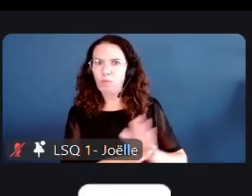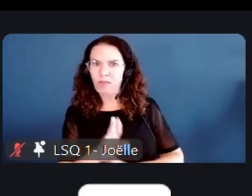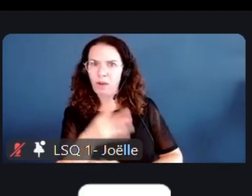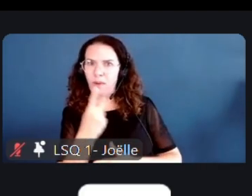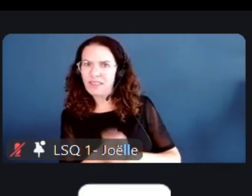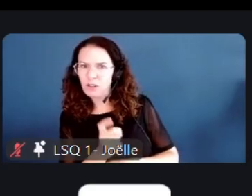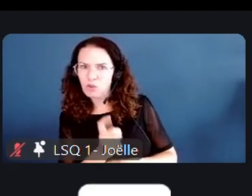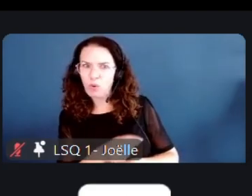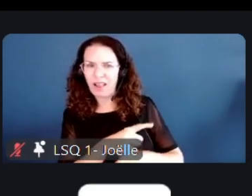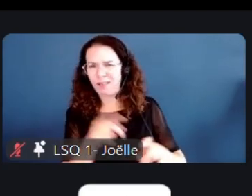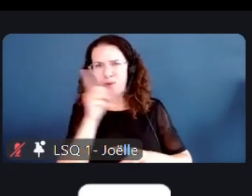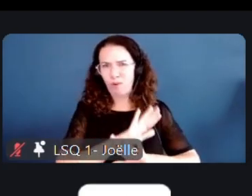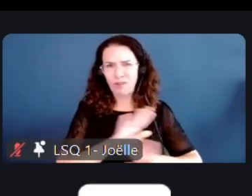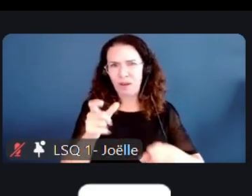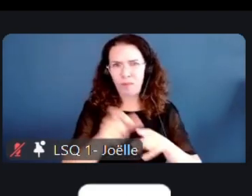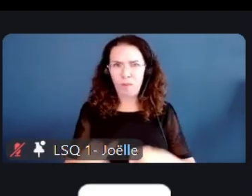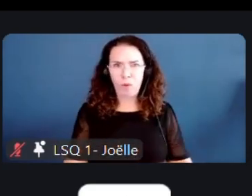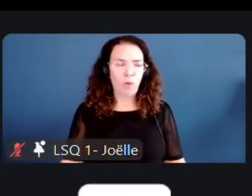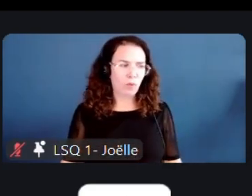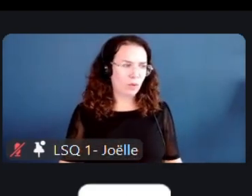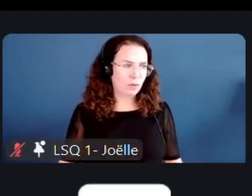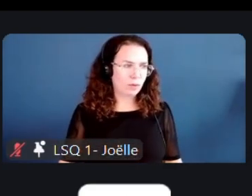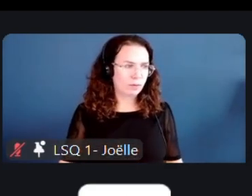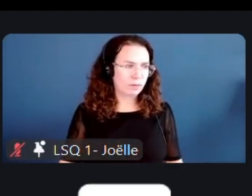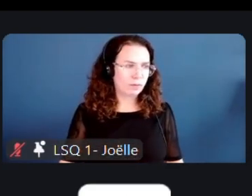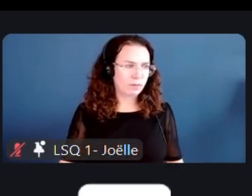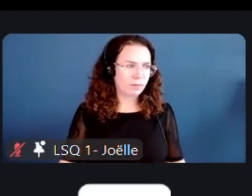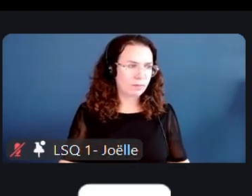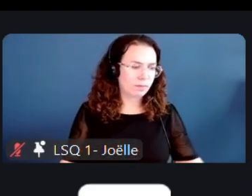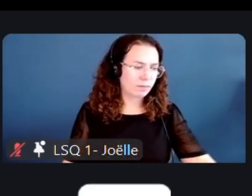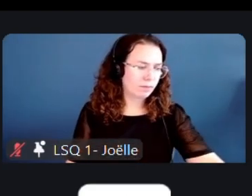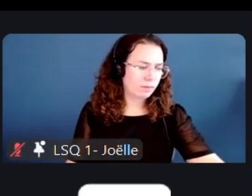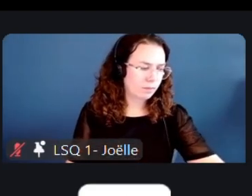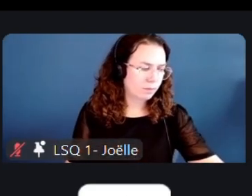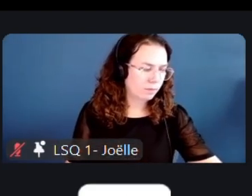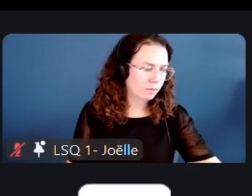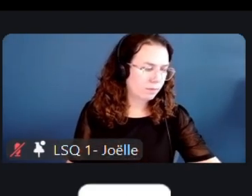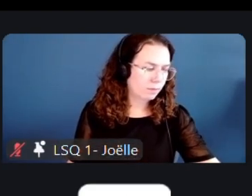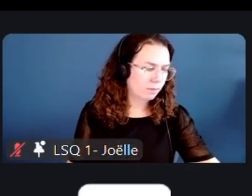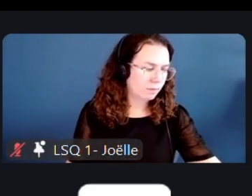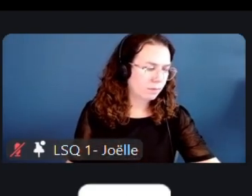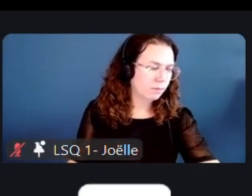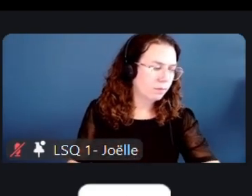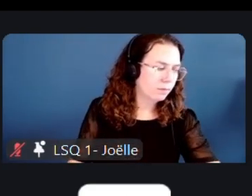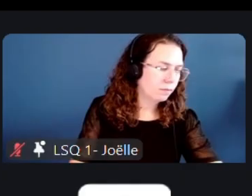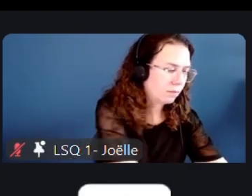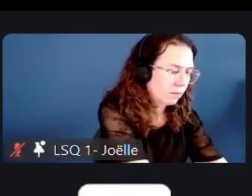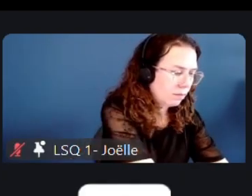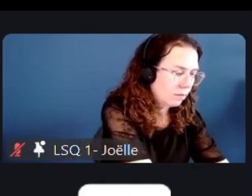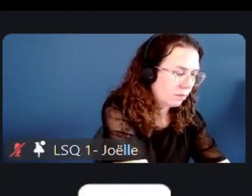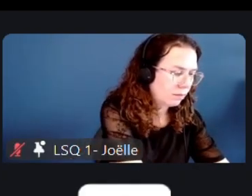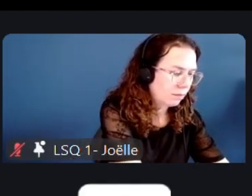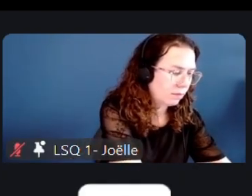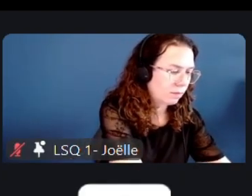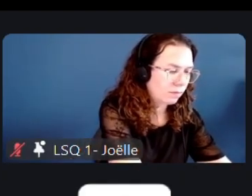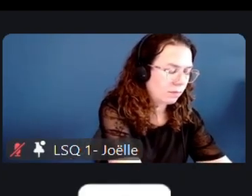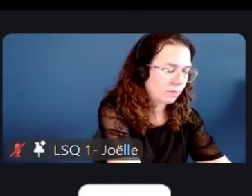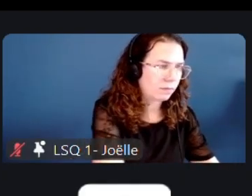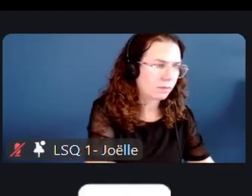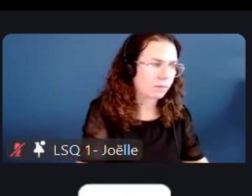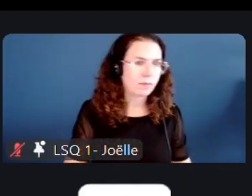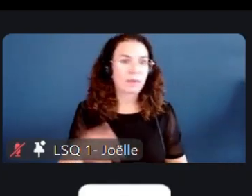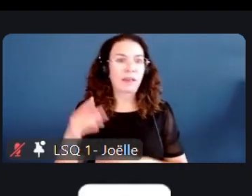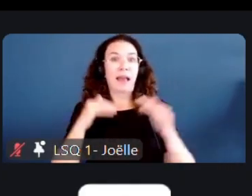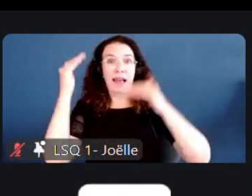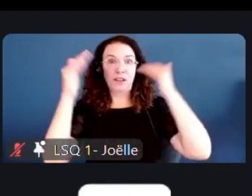sexuel. Un défi rapporté par les personnes intersexes est que les services affirmatifs sont plus difficiles à trouver à